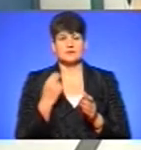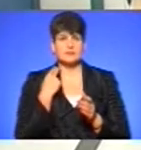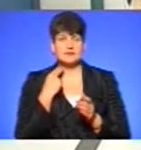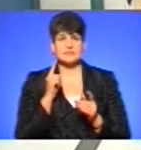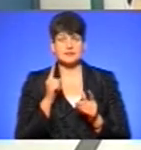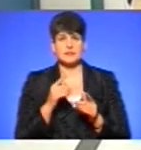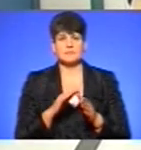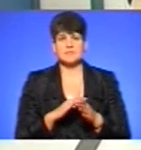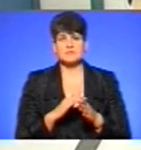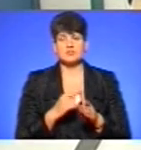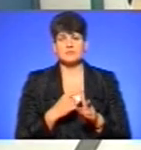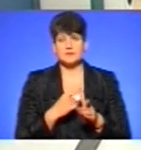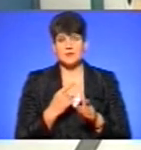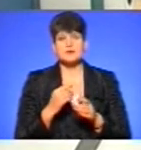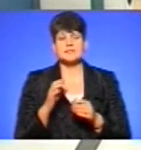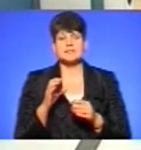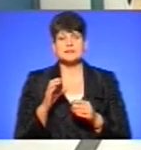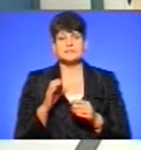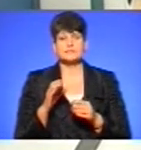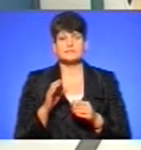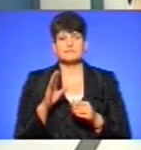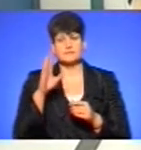ім'я. Стадія, рік народження,